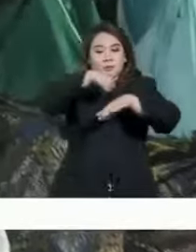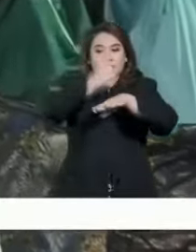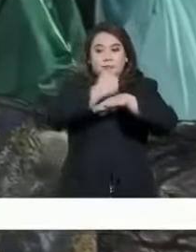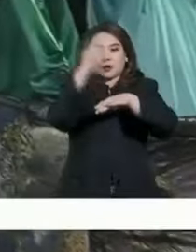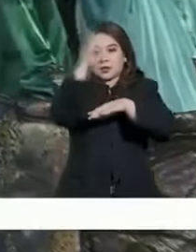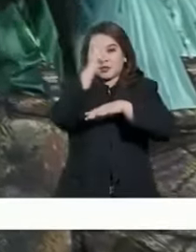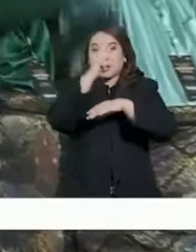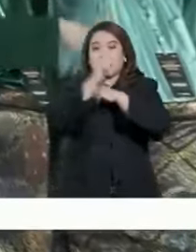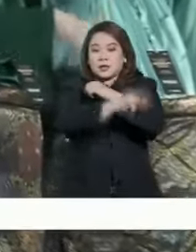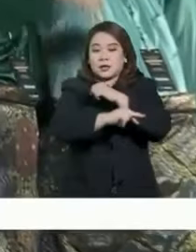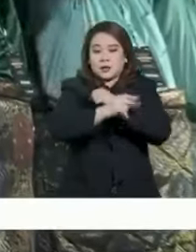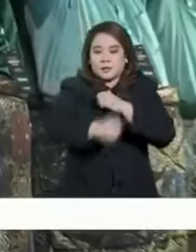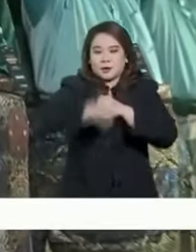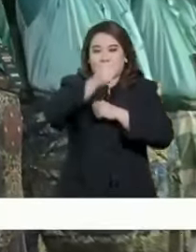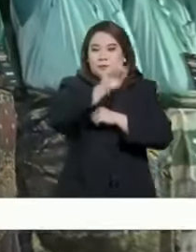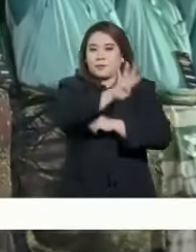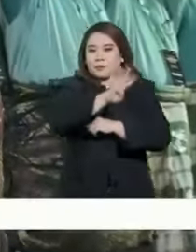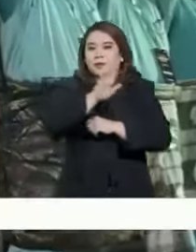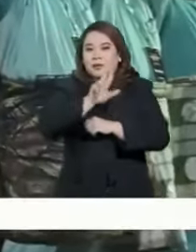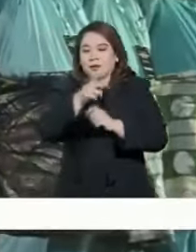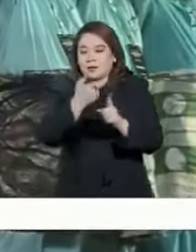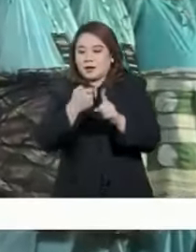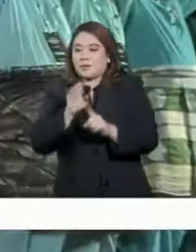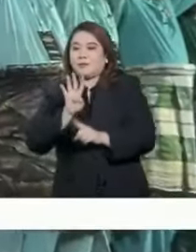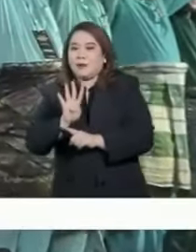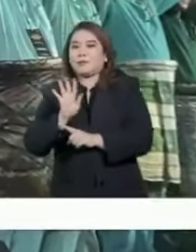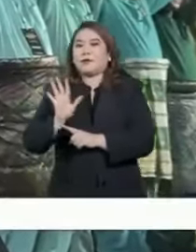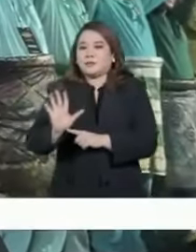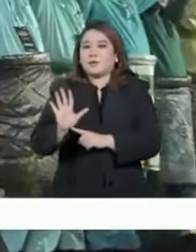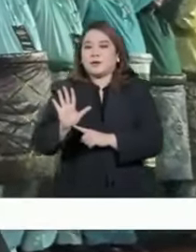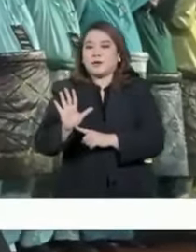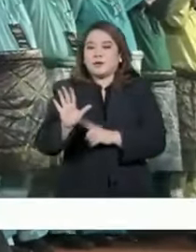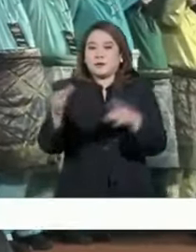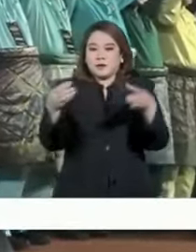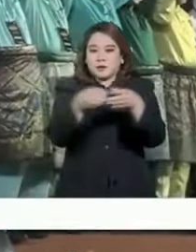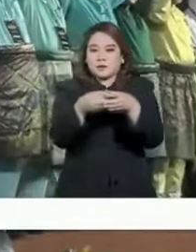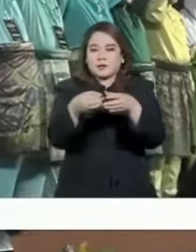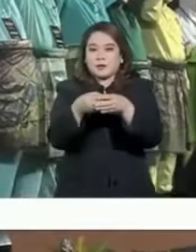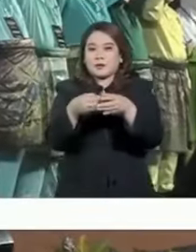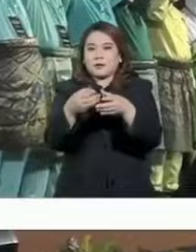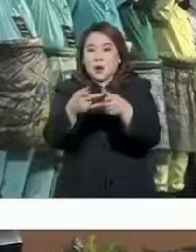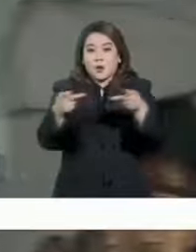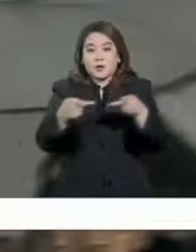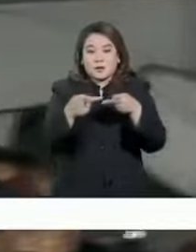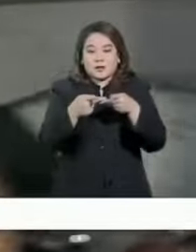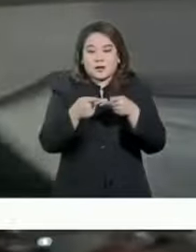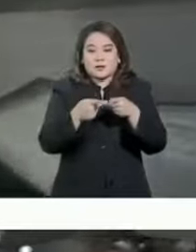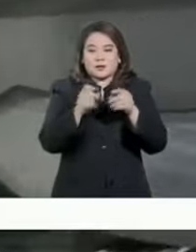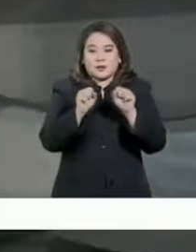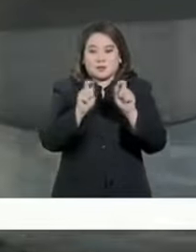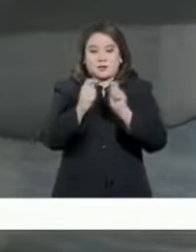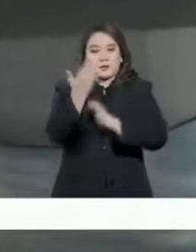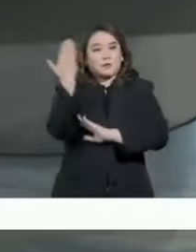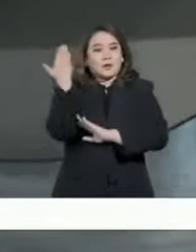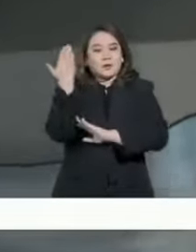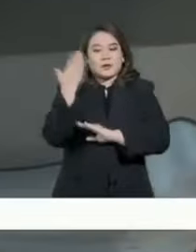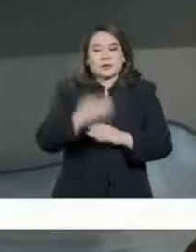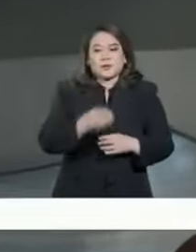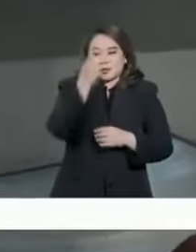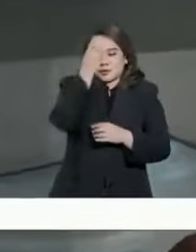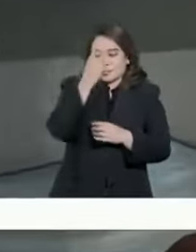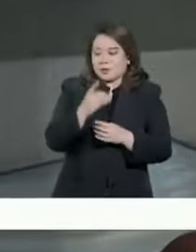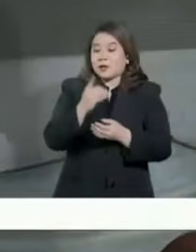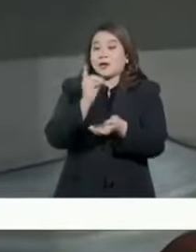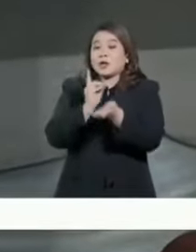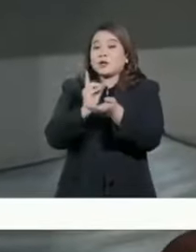Kelantan apabila menang 43 daripada 45 Cruz sementara itu data-data Muhammad